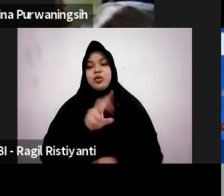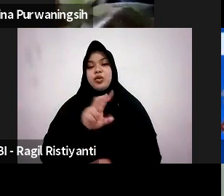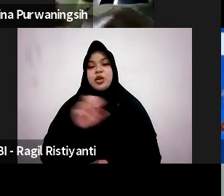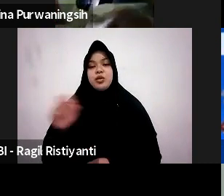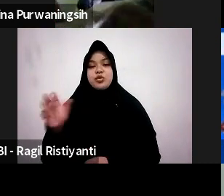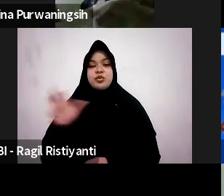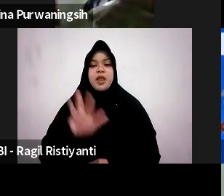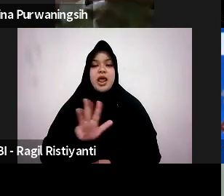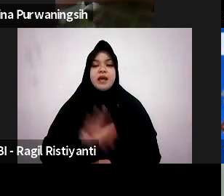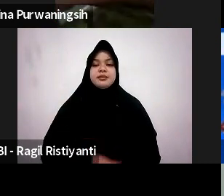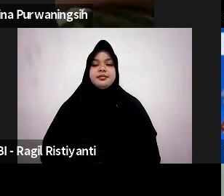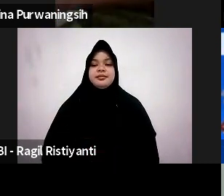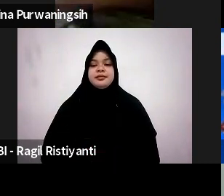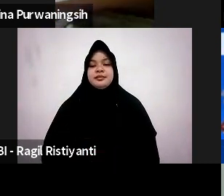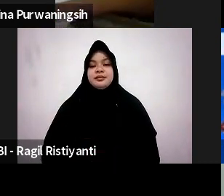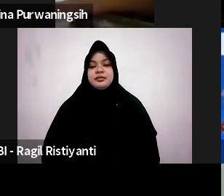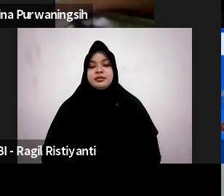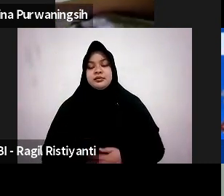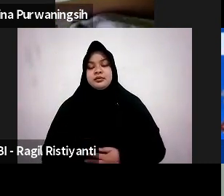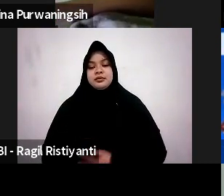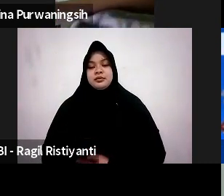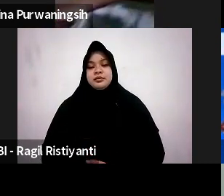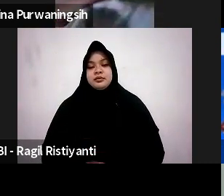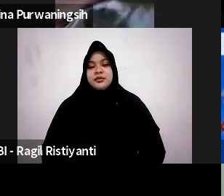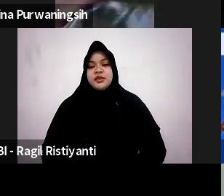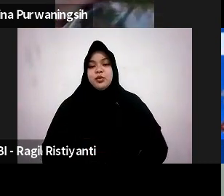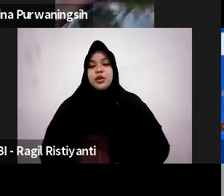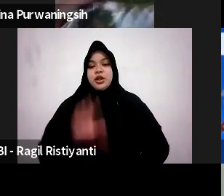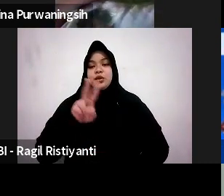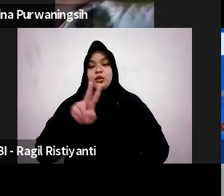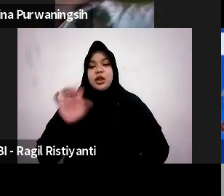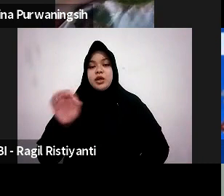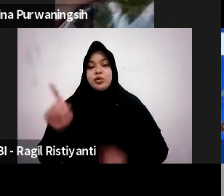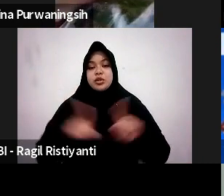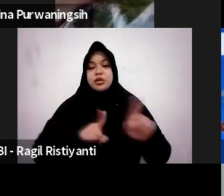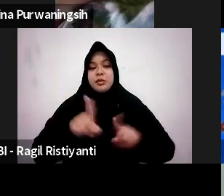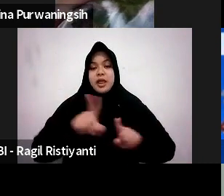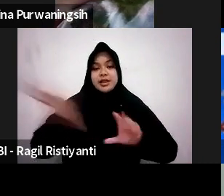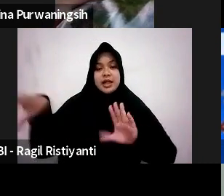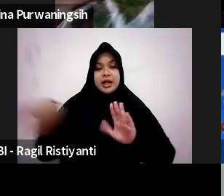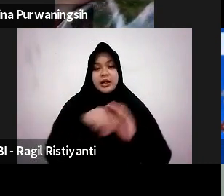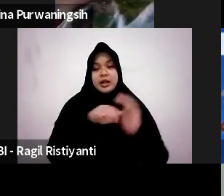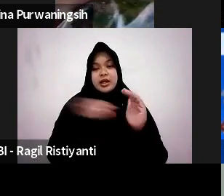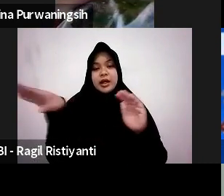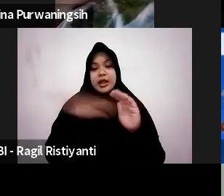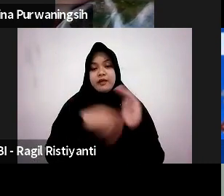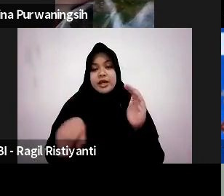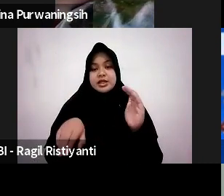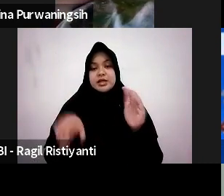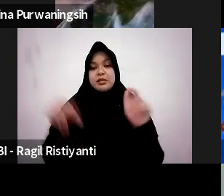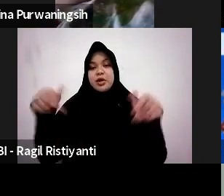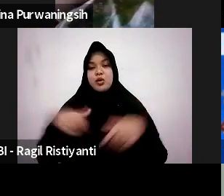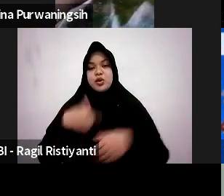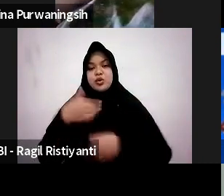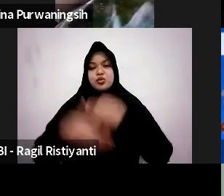kursi kemudian lagi 2011 mati fikasi drpd dan seterusnya sampai